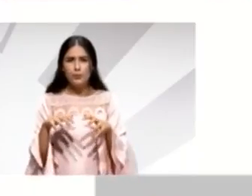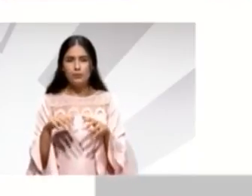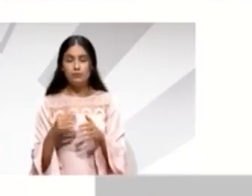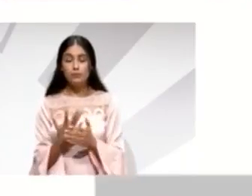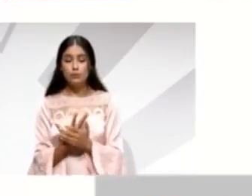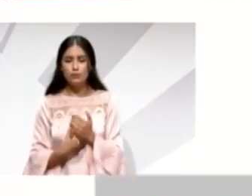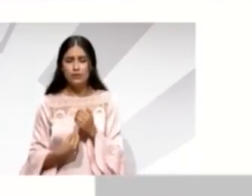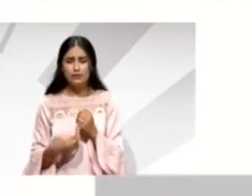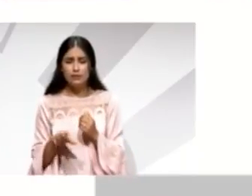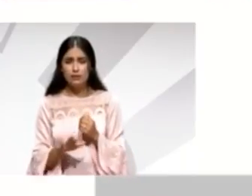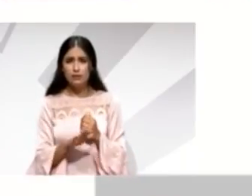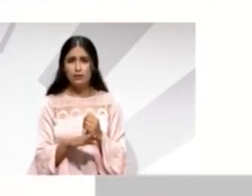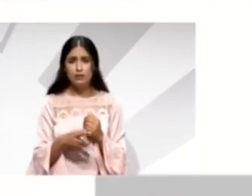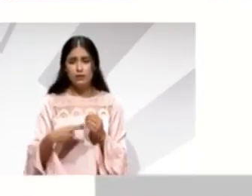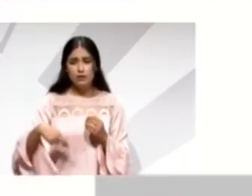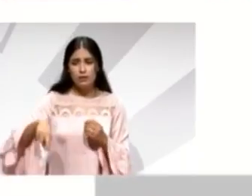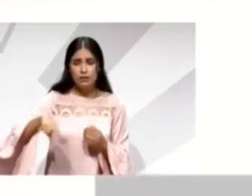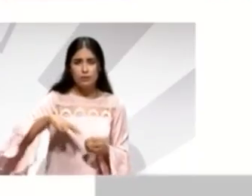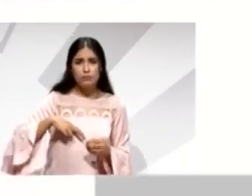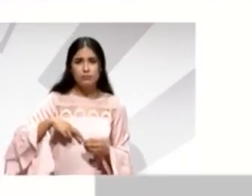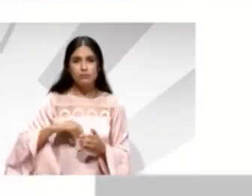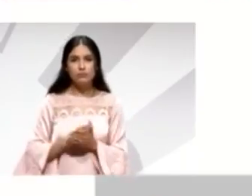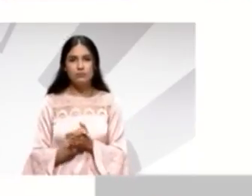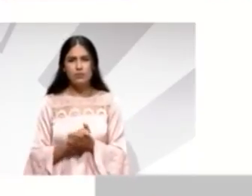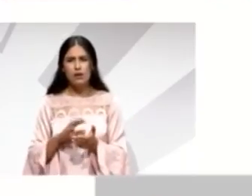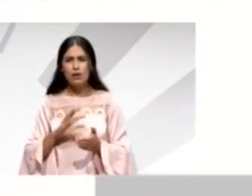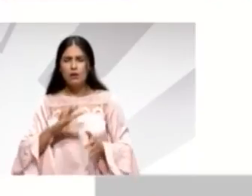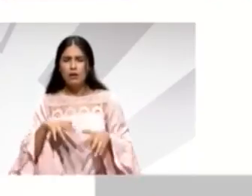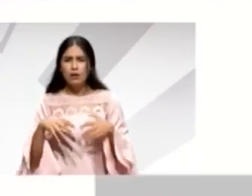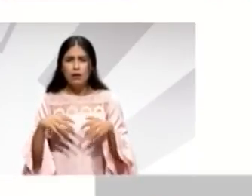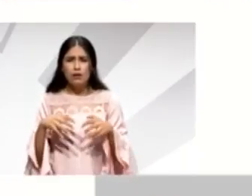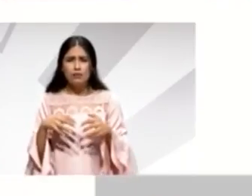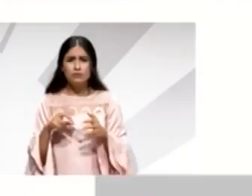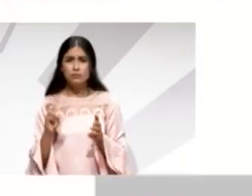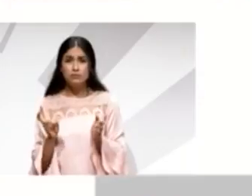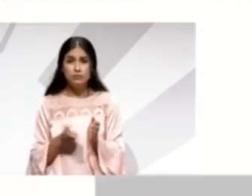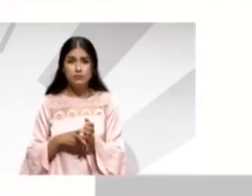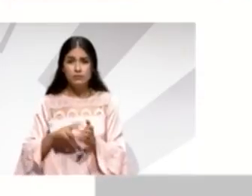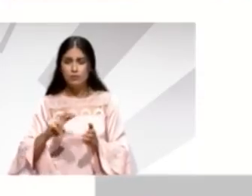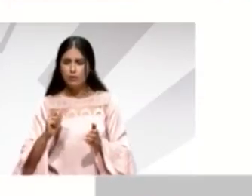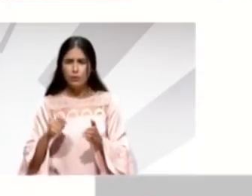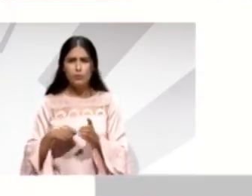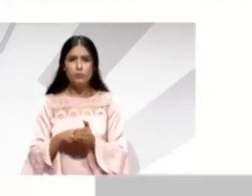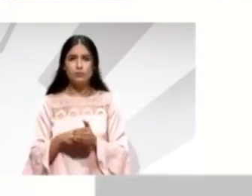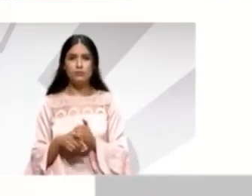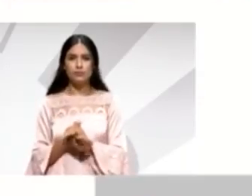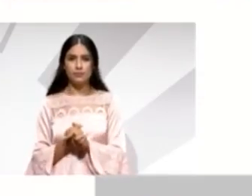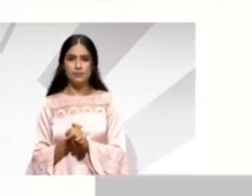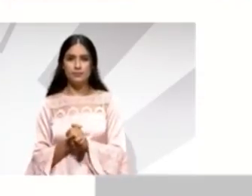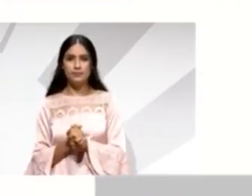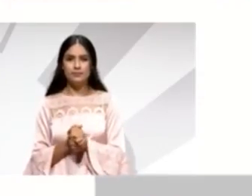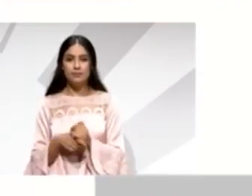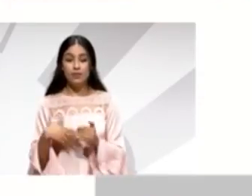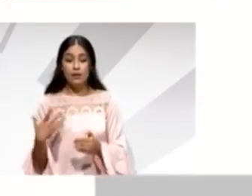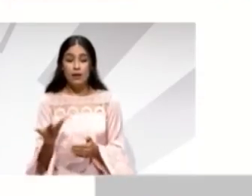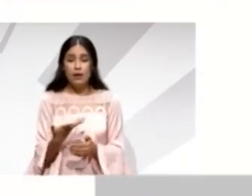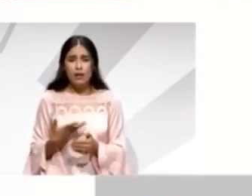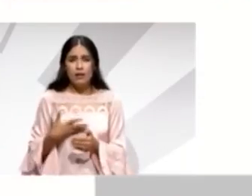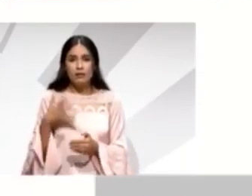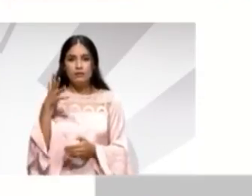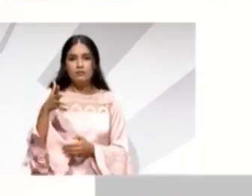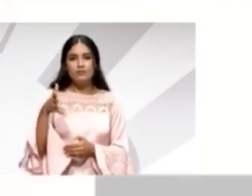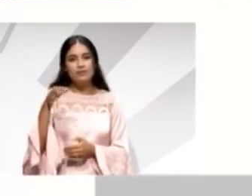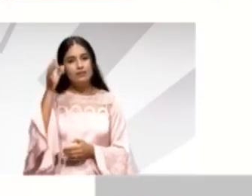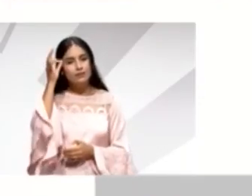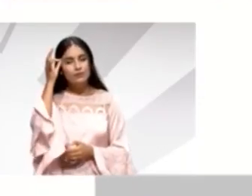امير وحوش خايفين من البركات خايفين من خطفه ولا احنا في افق تونس